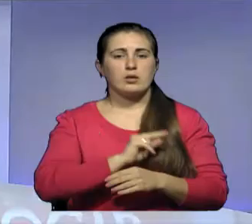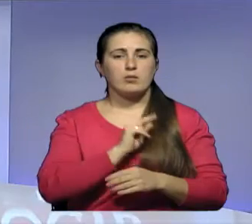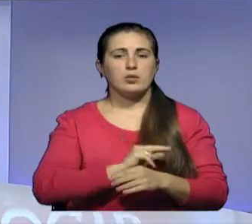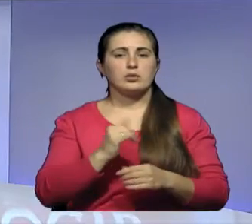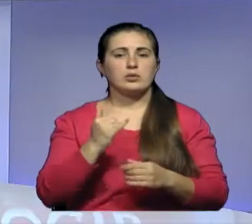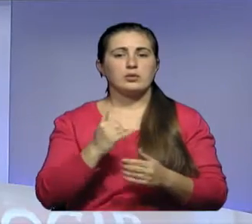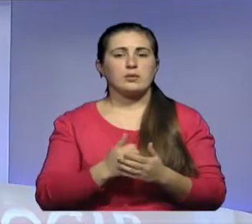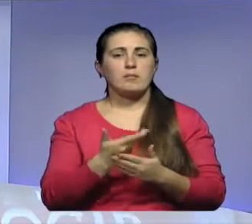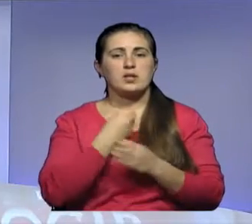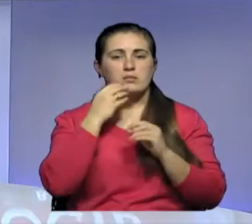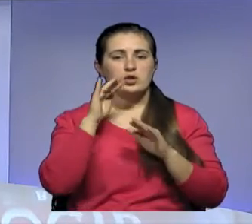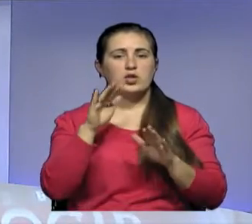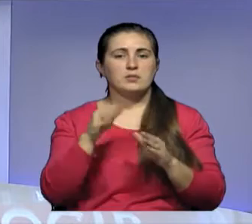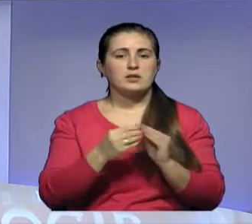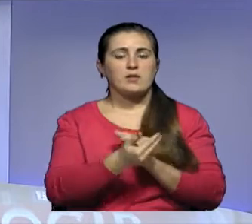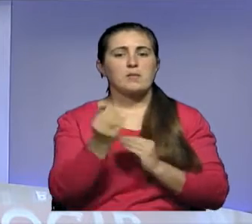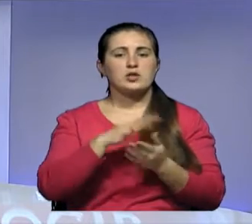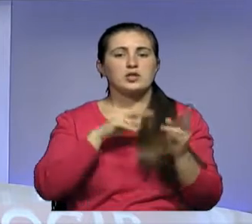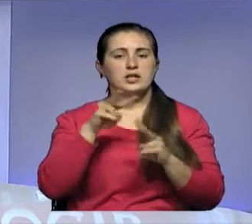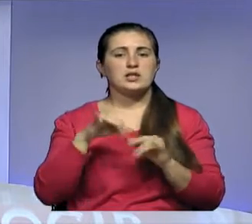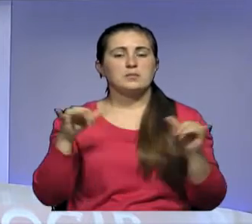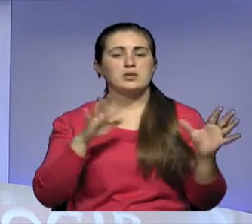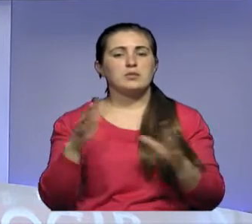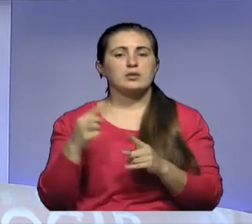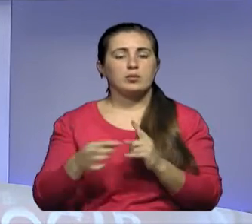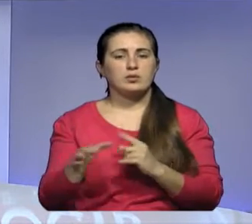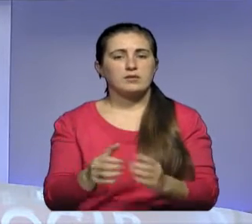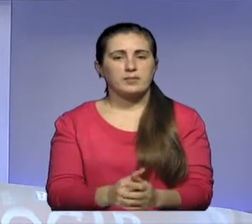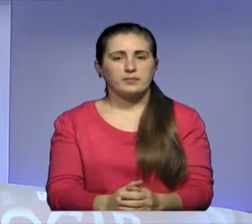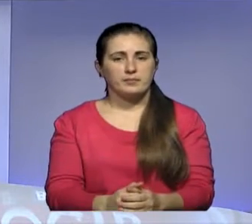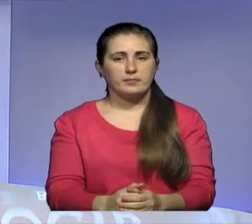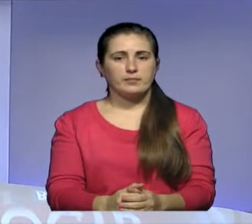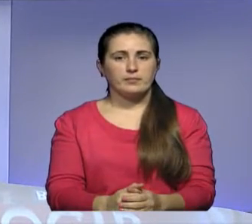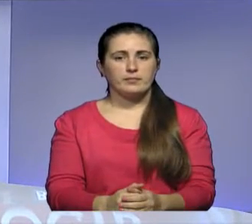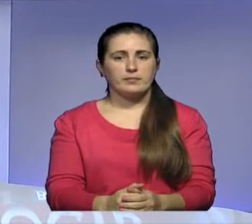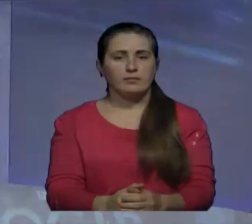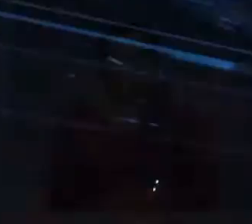но мы не прощаемся с вами продолжаем следить за развитием событий на полуострове